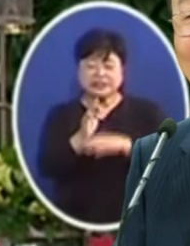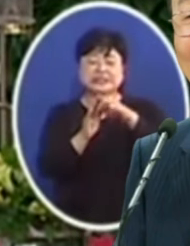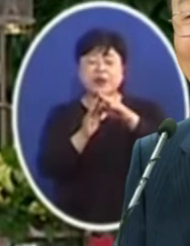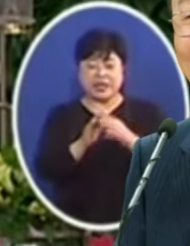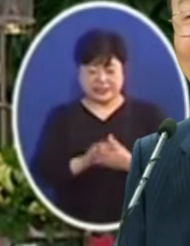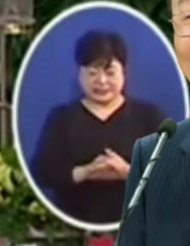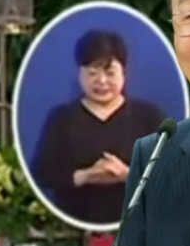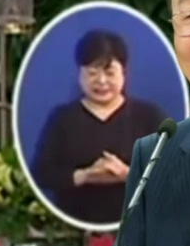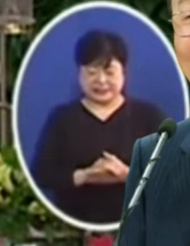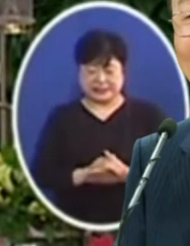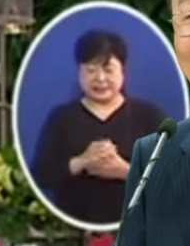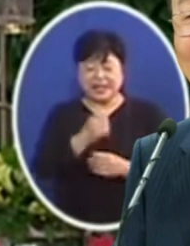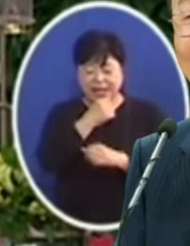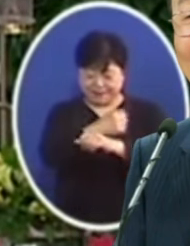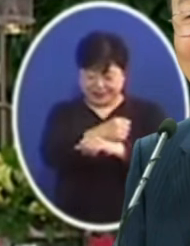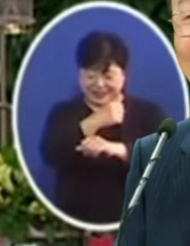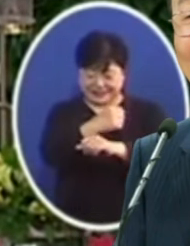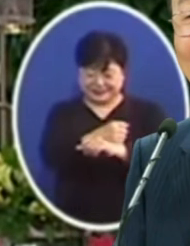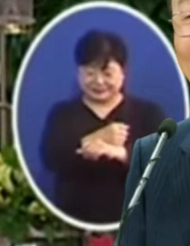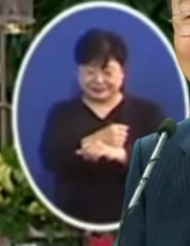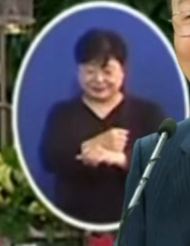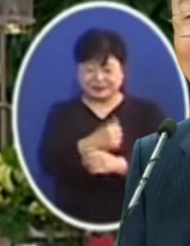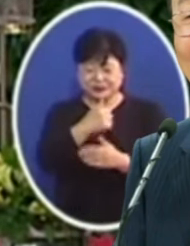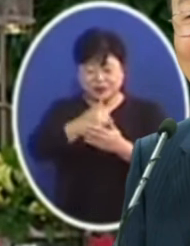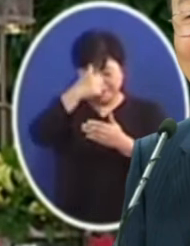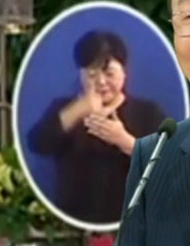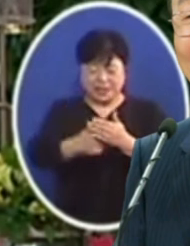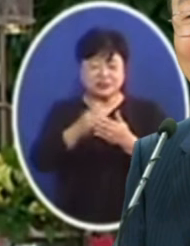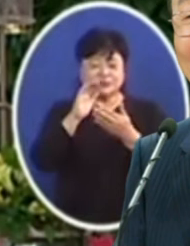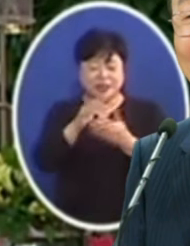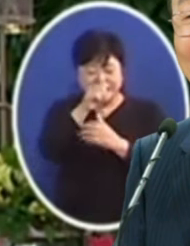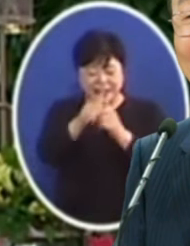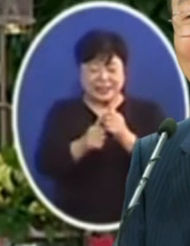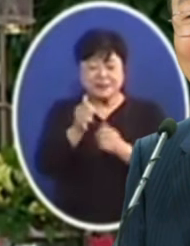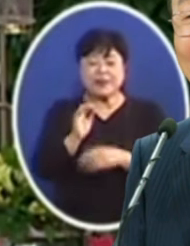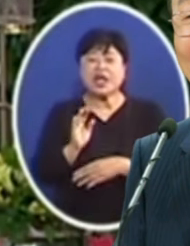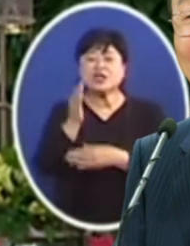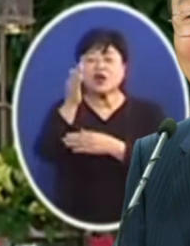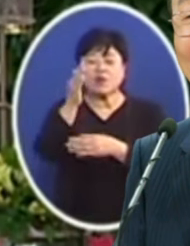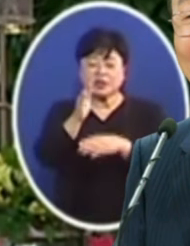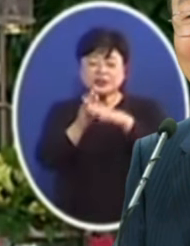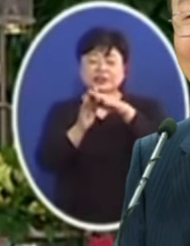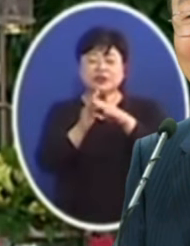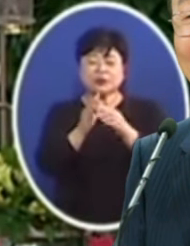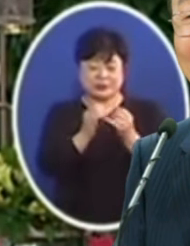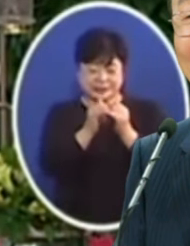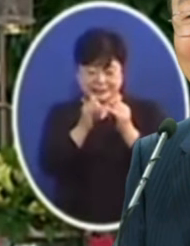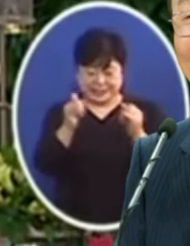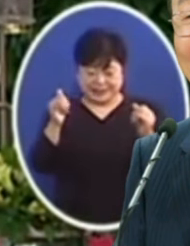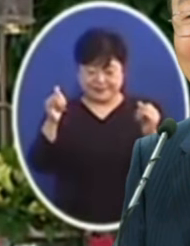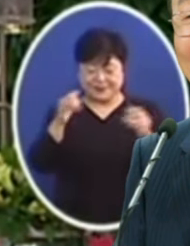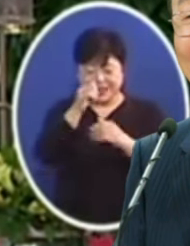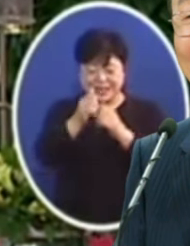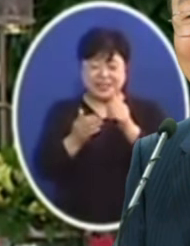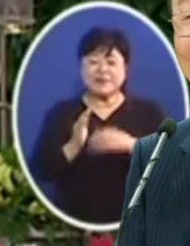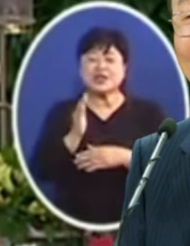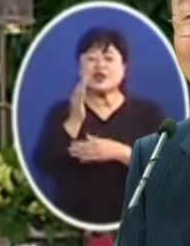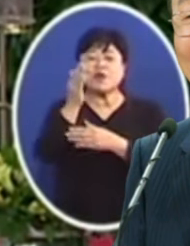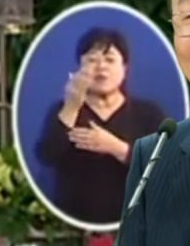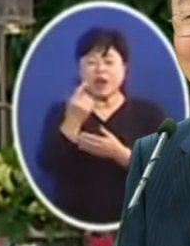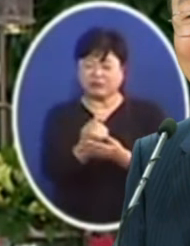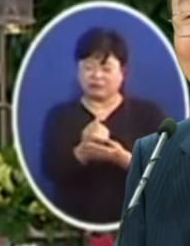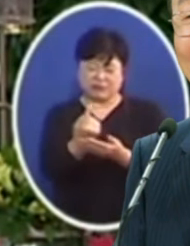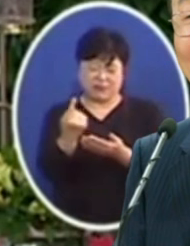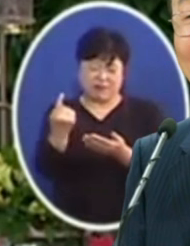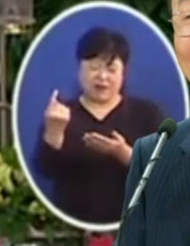채워놓아야 합니다. 타락한 이후로 하나님의 영광으로 채워놓을 사람이 하나님의 영광은